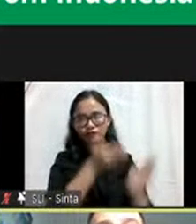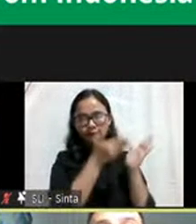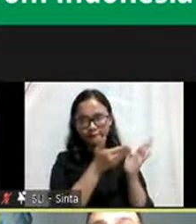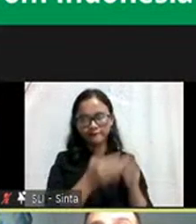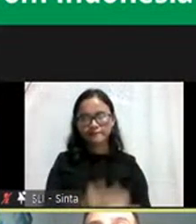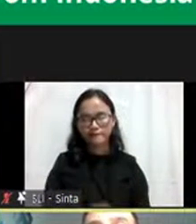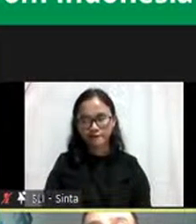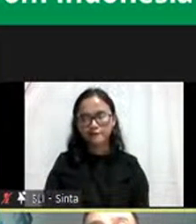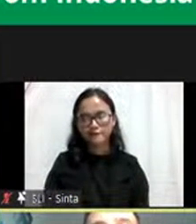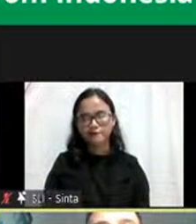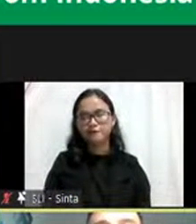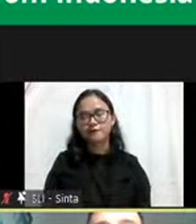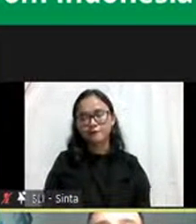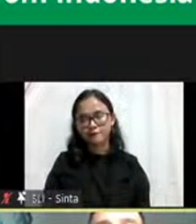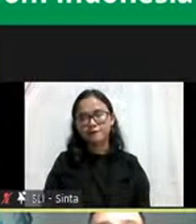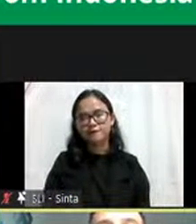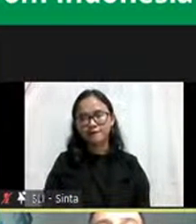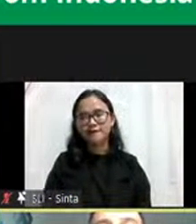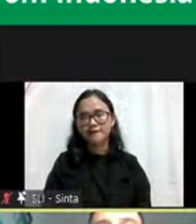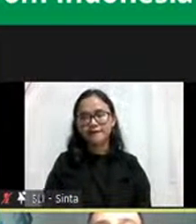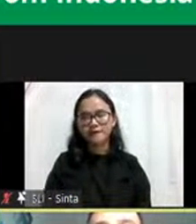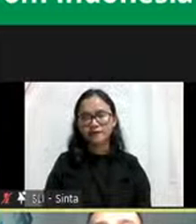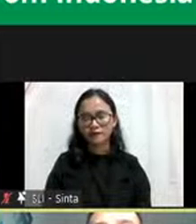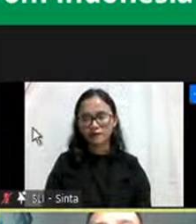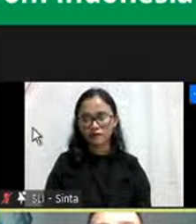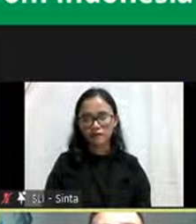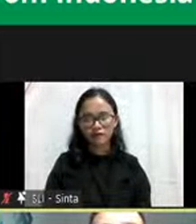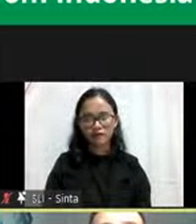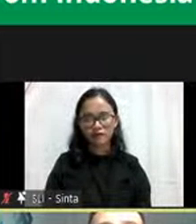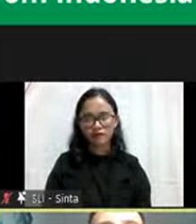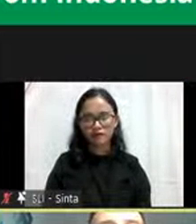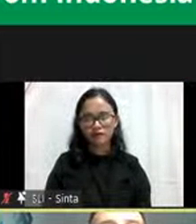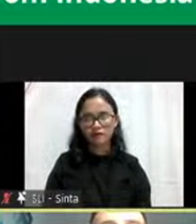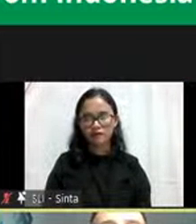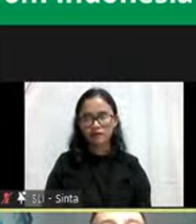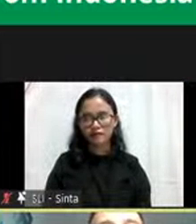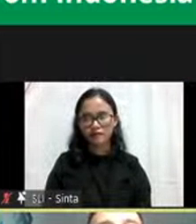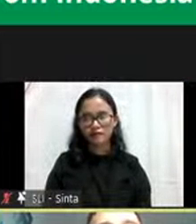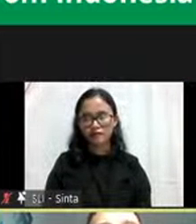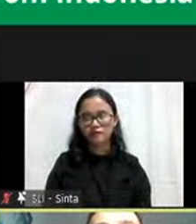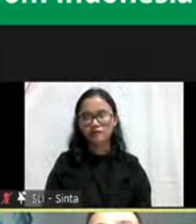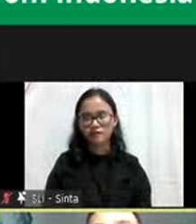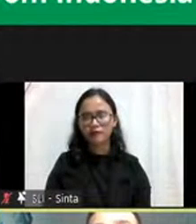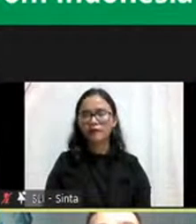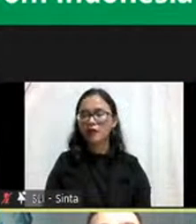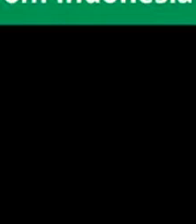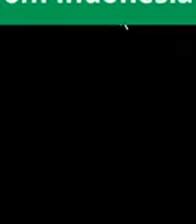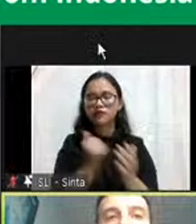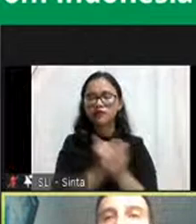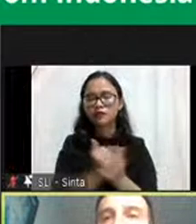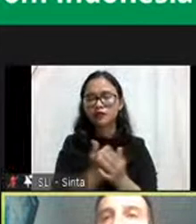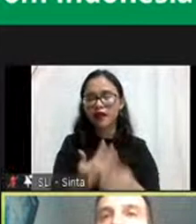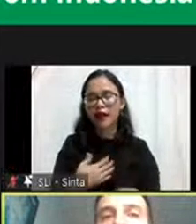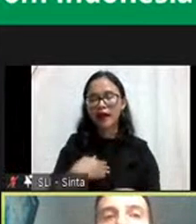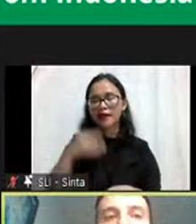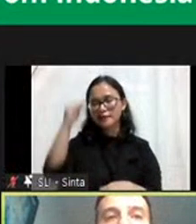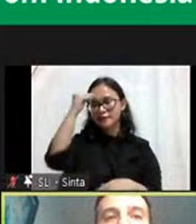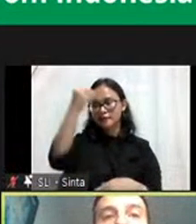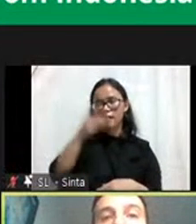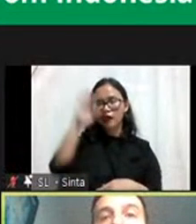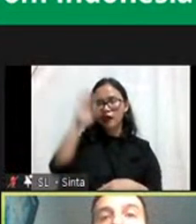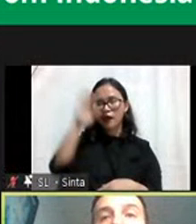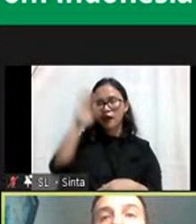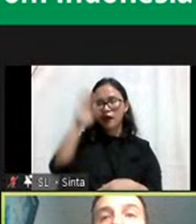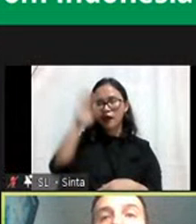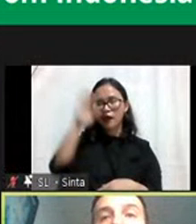kita Ingatkan siap pun yang lielihat meng Hali Apa yang dimaksud dengan rencana aksi nasional untuk Human Rights